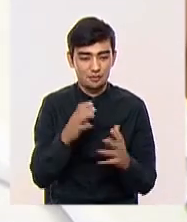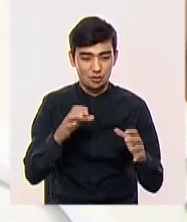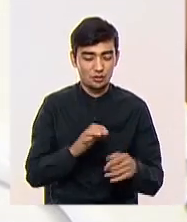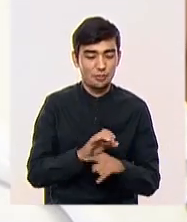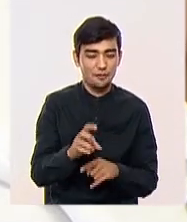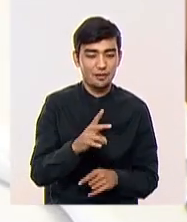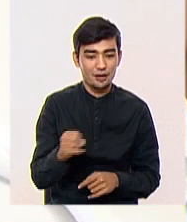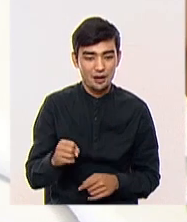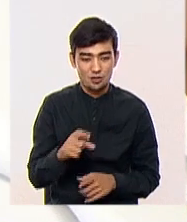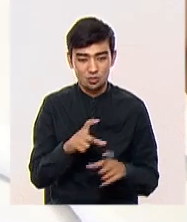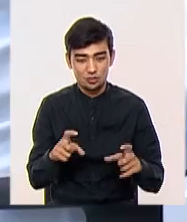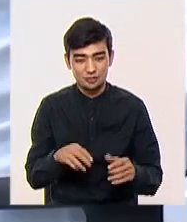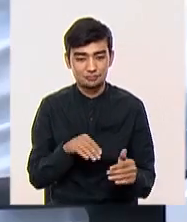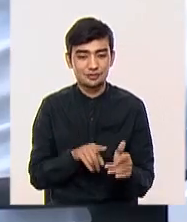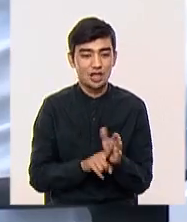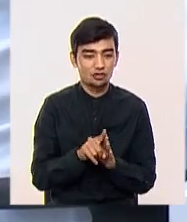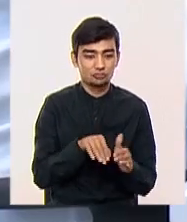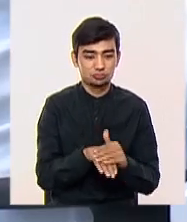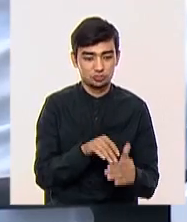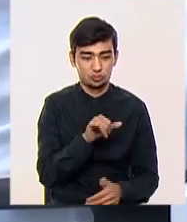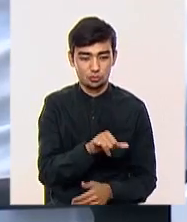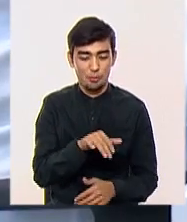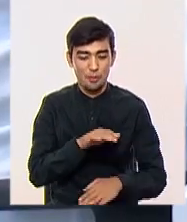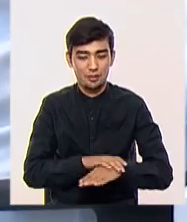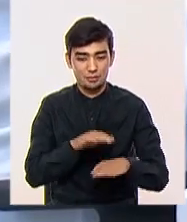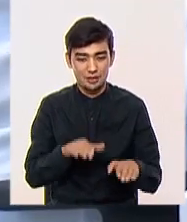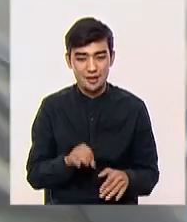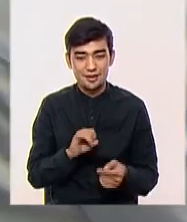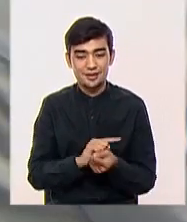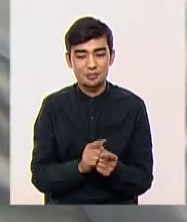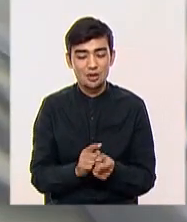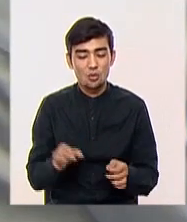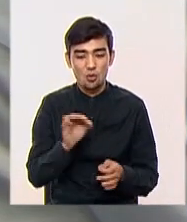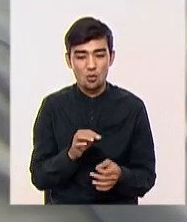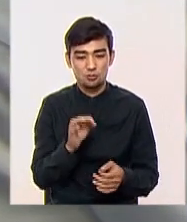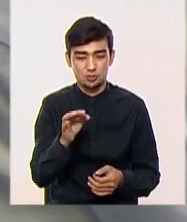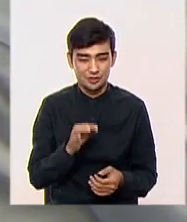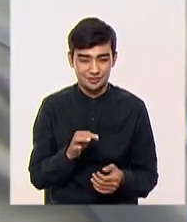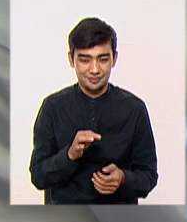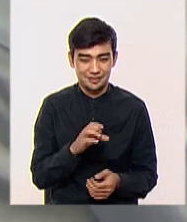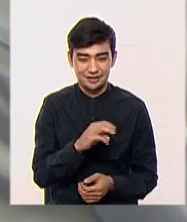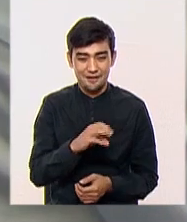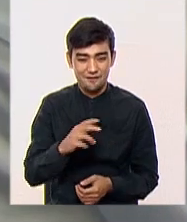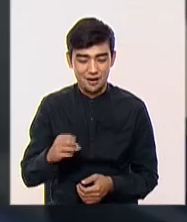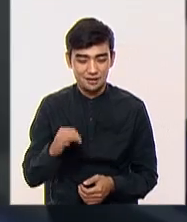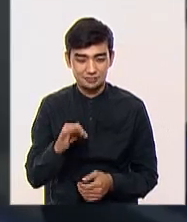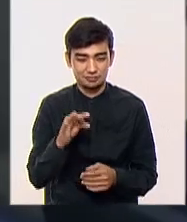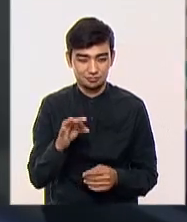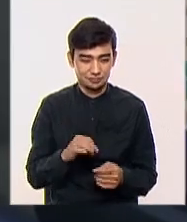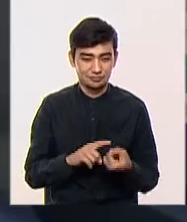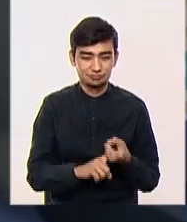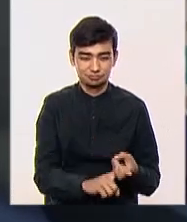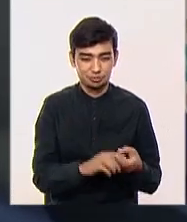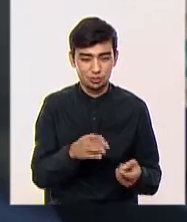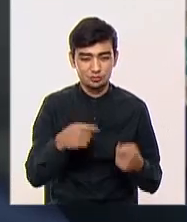то, чтобы клиенты начали копить у них в банке. Изменение процентных ставок скажется на рынке недвижимости, уверена эксперт